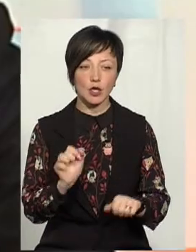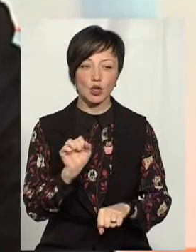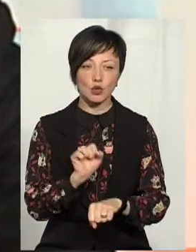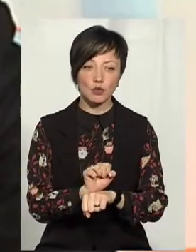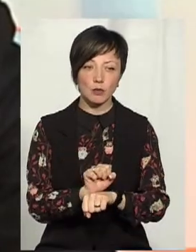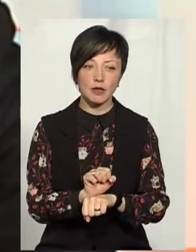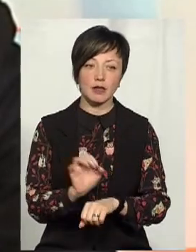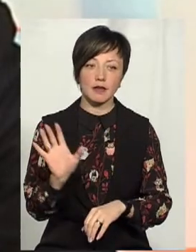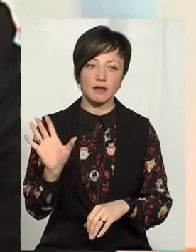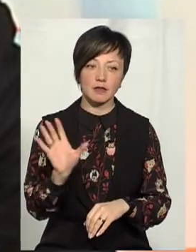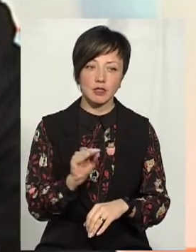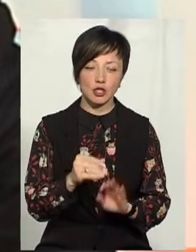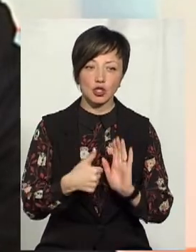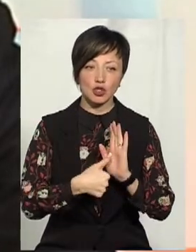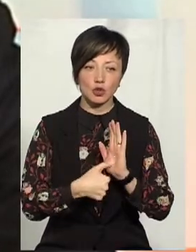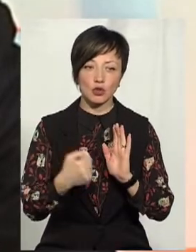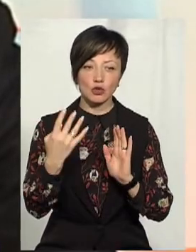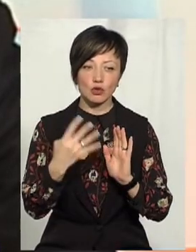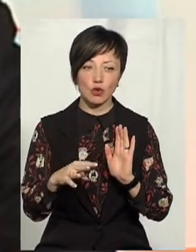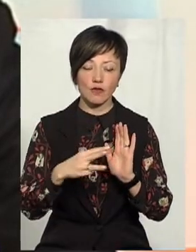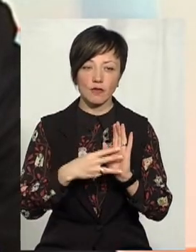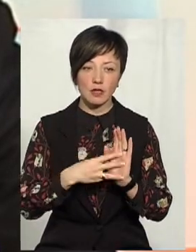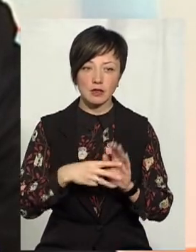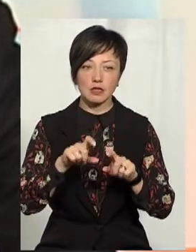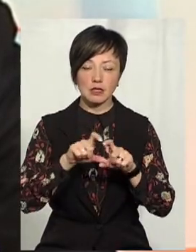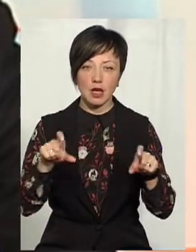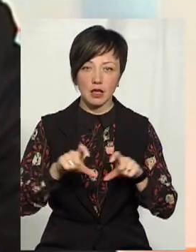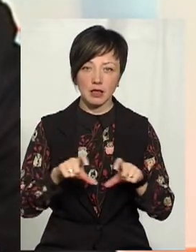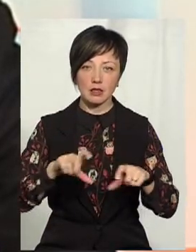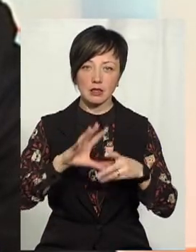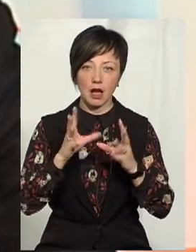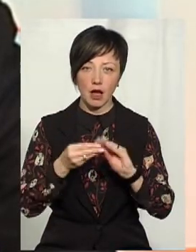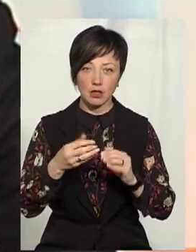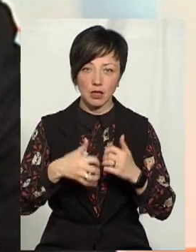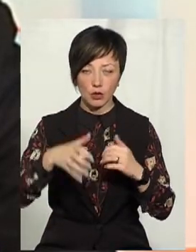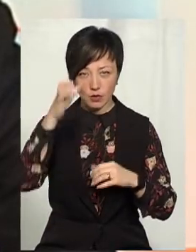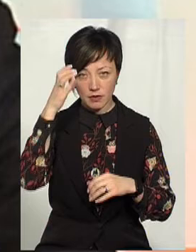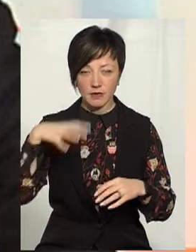зупинені усі 648 закладів загальної середньої освіти, усі